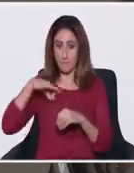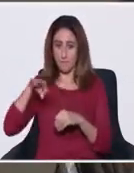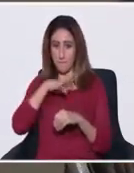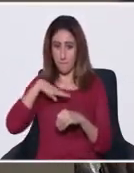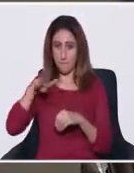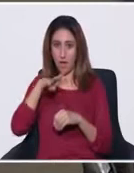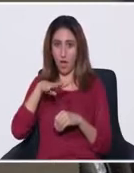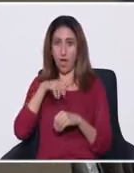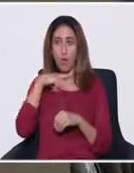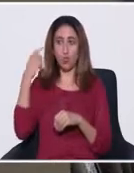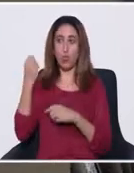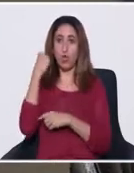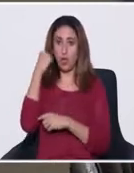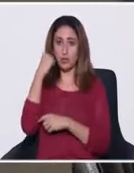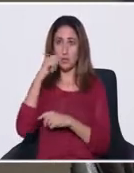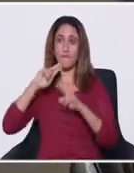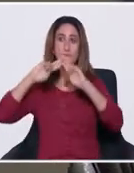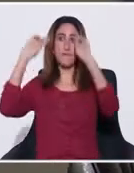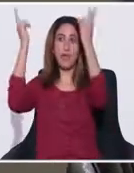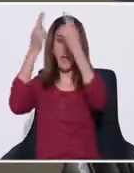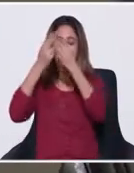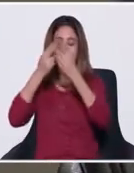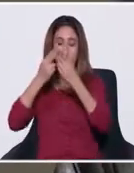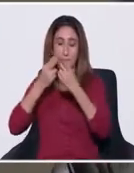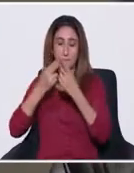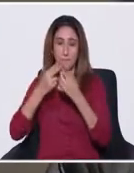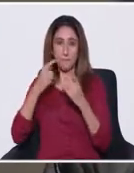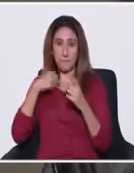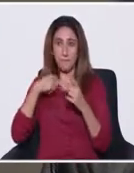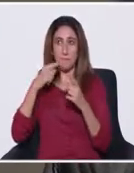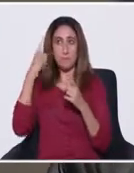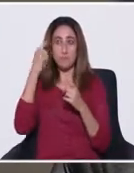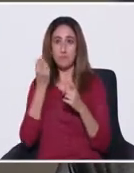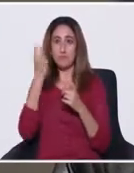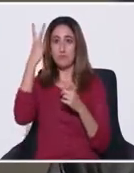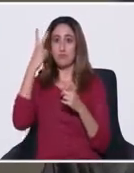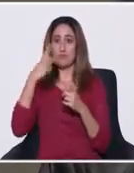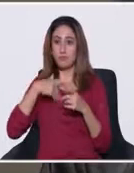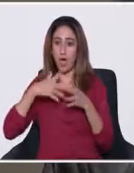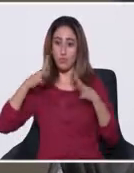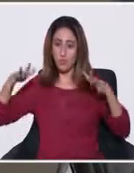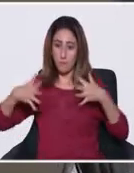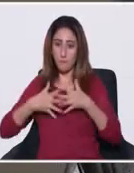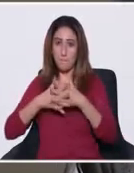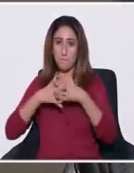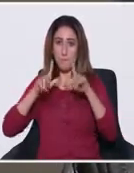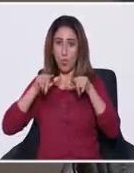الخاصه في مصر والعالم العربي، وما اعرفش لو في العالم، انه يكون الباند كوميرشال. انا مش عامل الباند ده